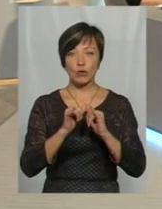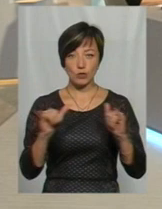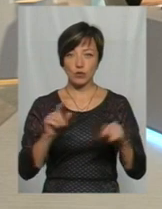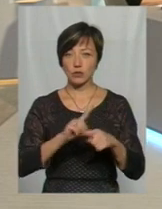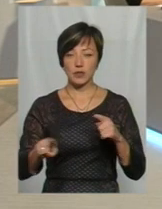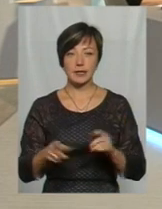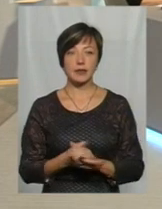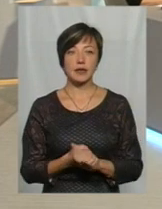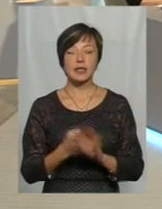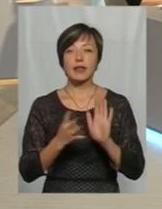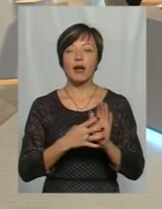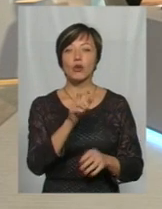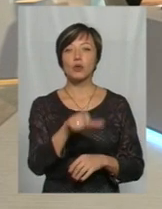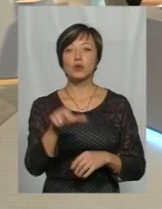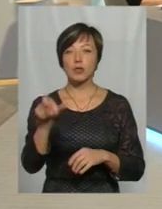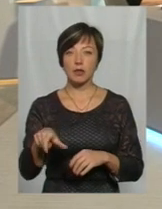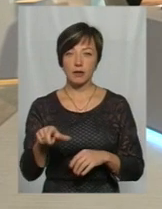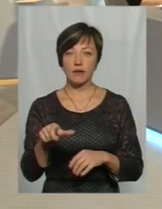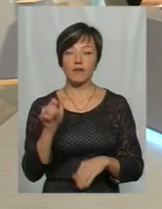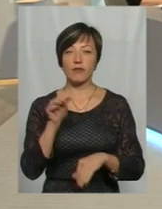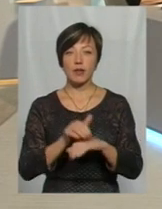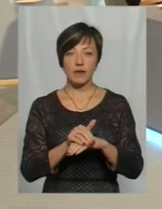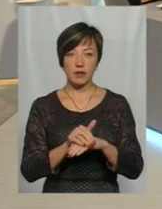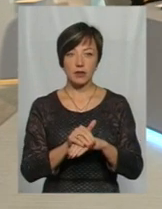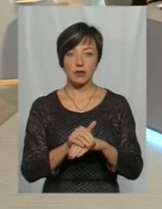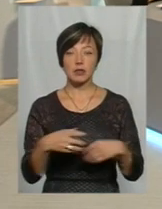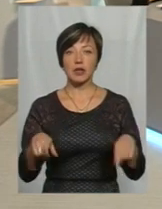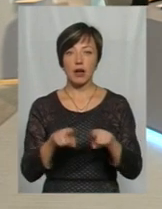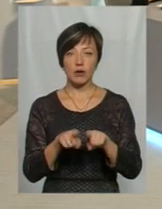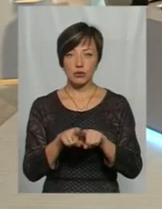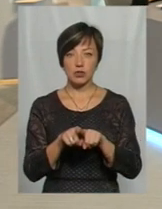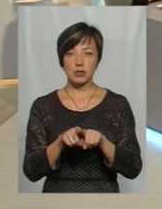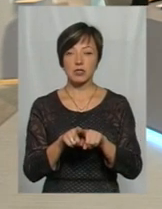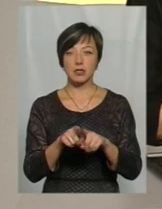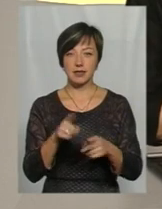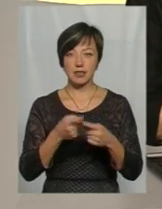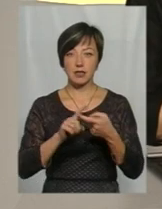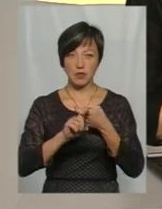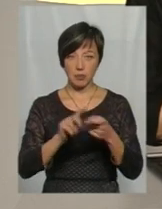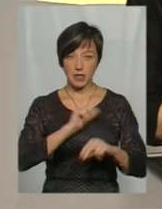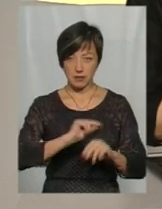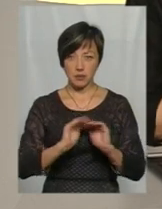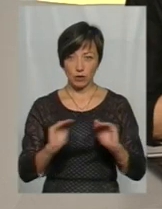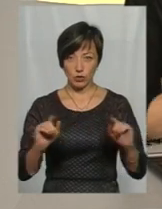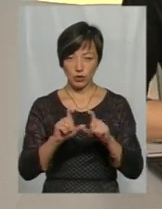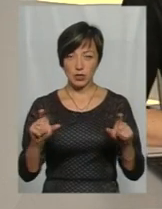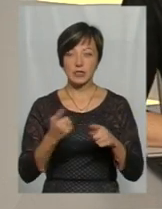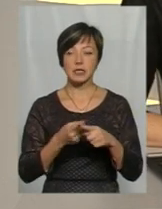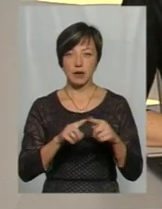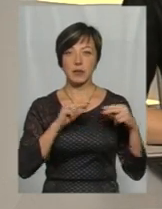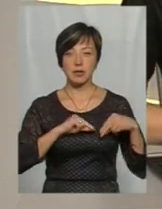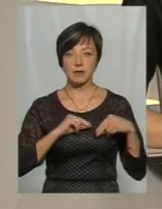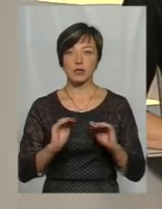розмножується. А оті 9 людей, у яких виявили також неактивний сальмонельоз, це працівники садочка? Це